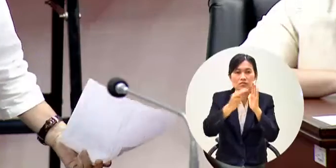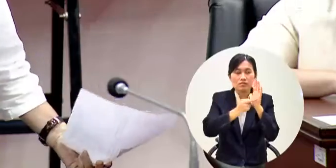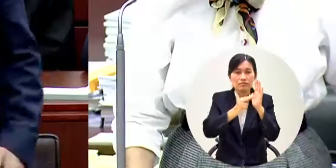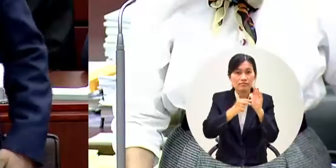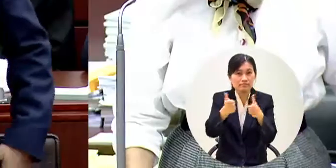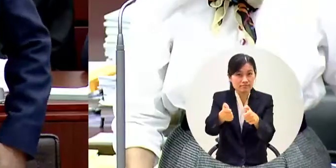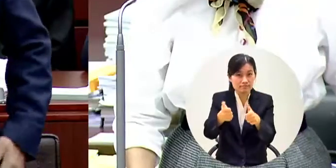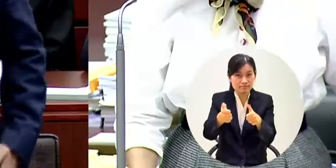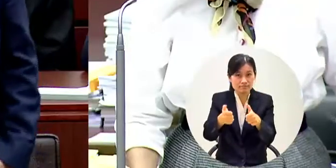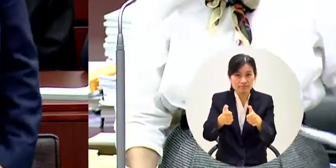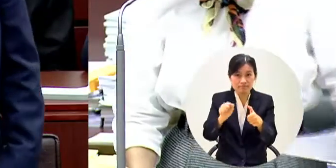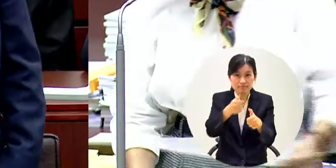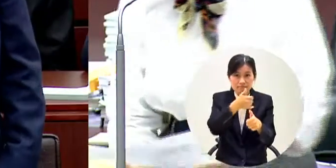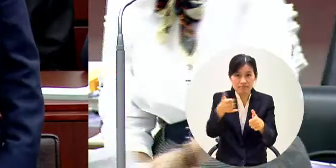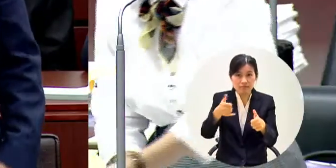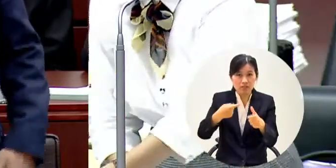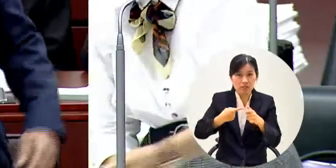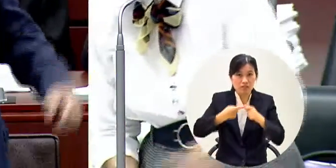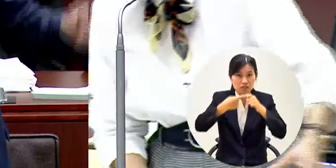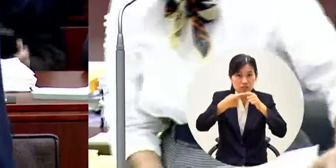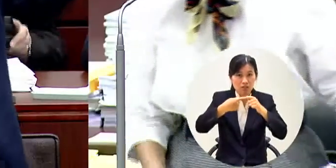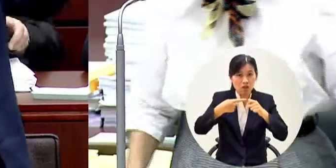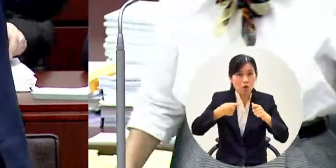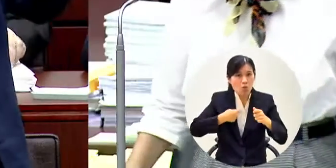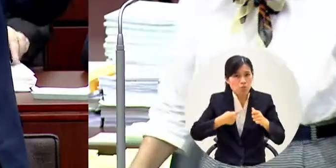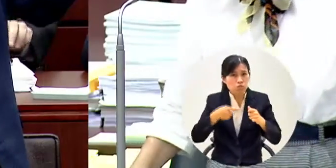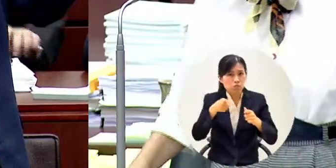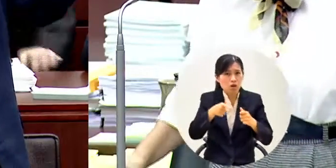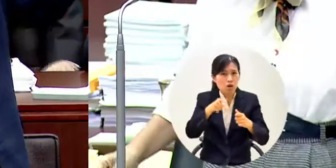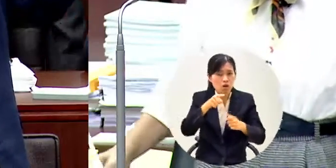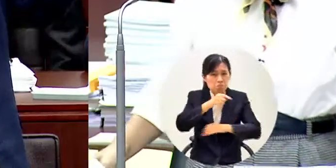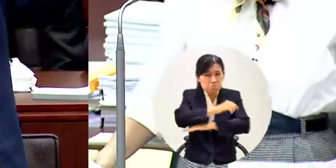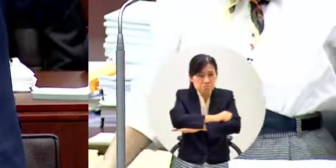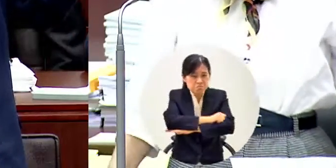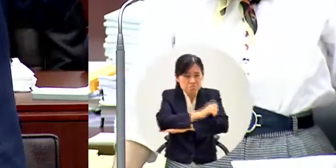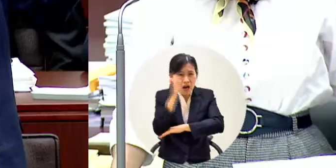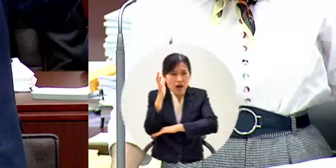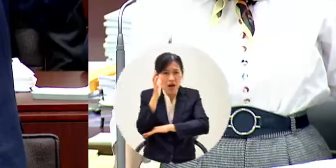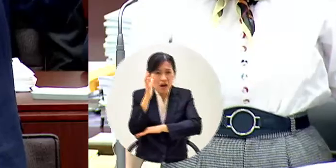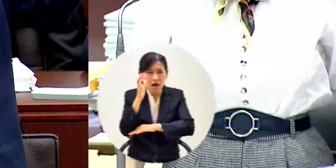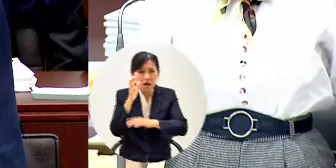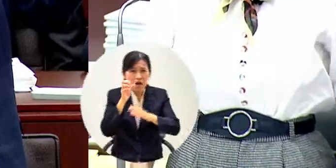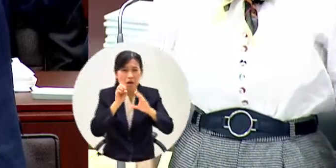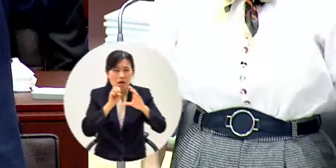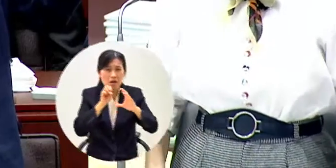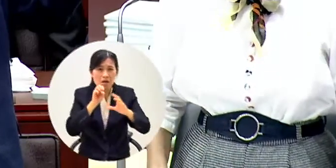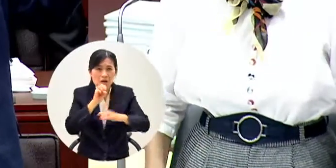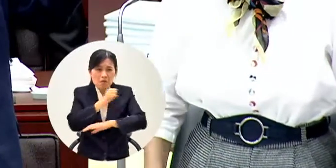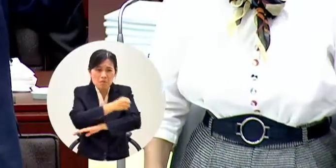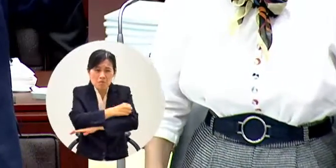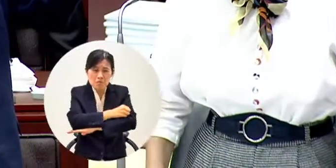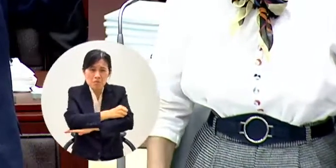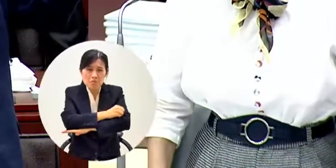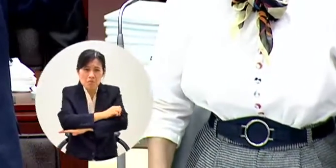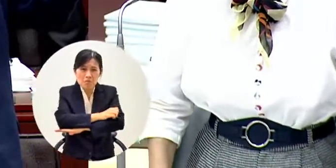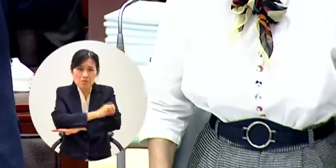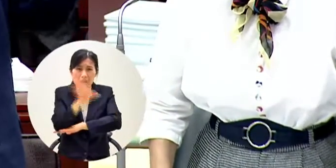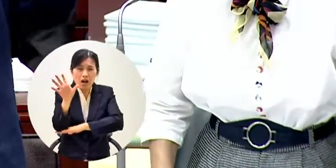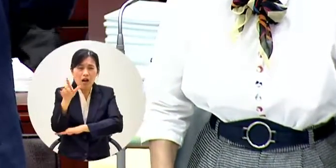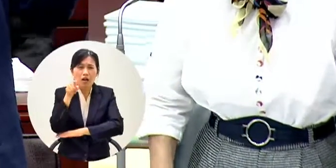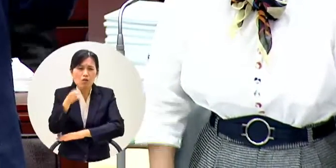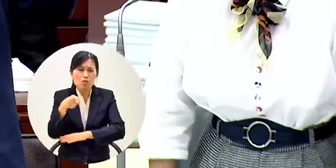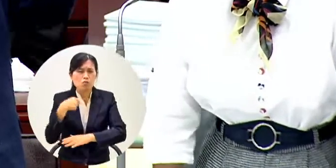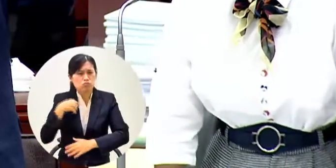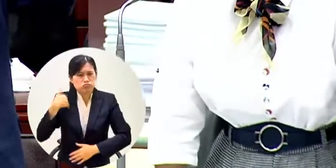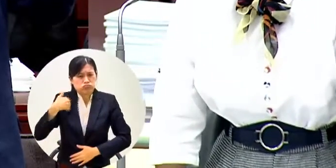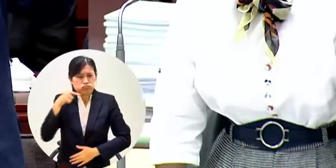席 謝謝議員第一個我覺得這個報紙上的報導是不是市長真的有這樣講過我不清楚我沒辦法確